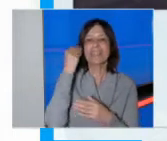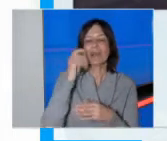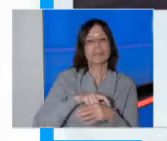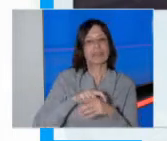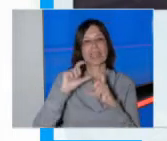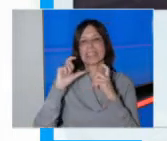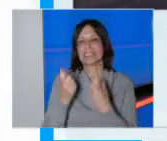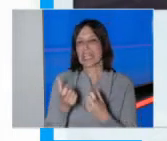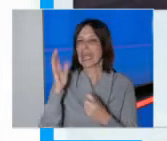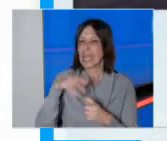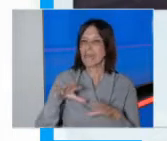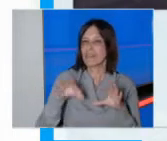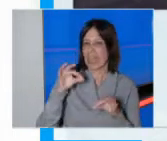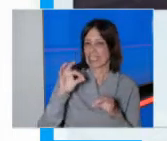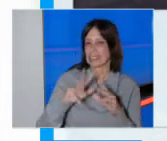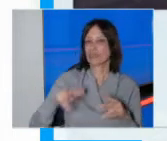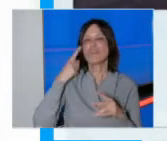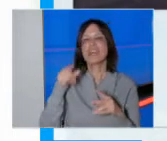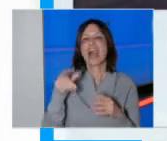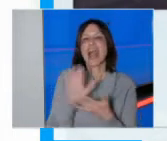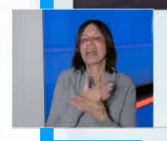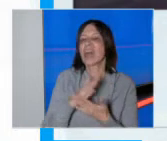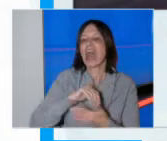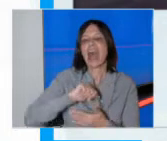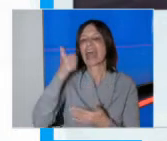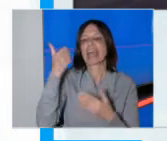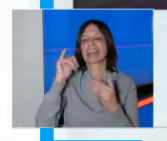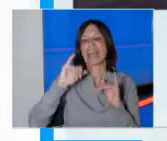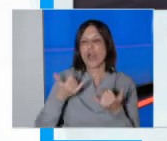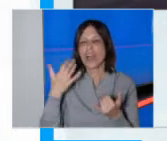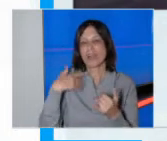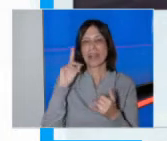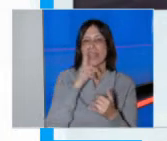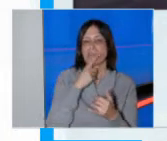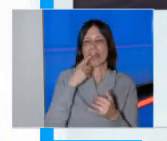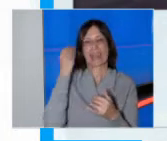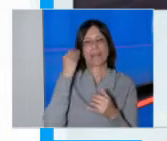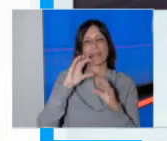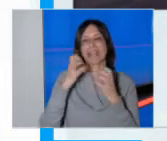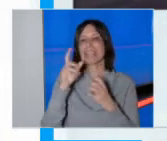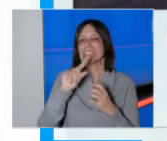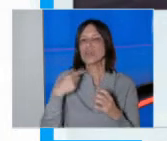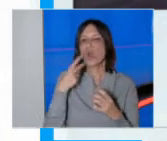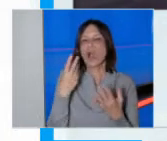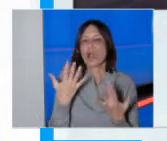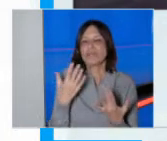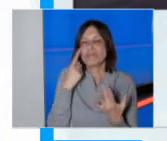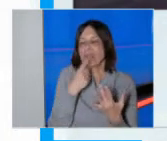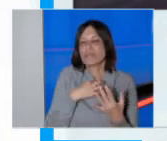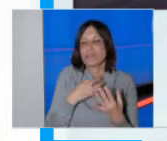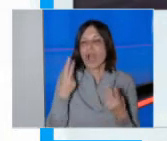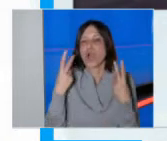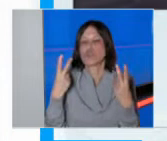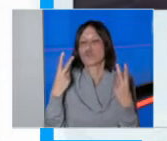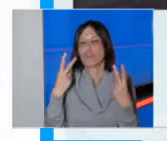הסגר. גם כנבחרת ציבור, מכיוון שאני חושבת שזו ההחלטה הכי נכונה, וגם כאימא לתלמיד בכיתה ז', שאני רואה במו עיניי עד כמה זה